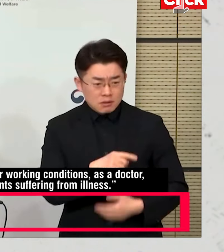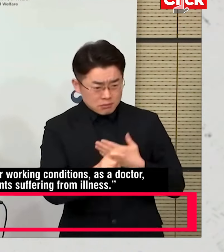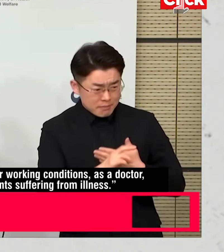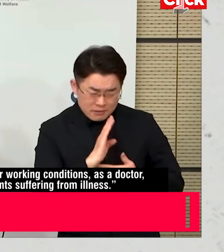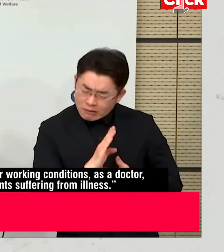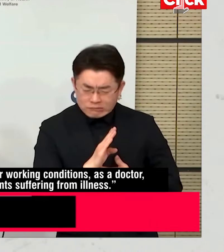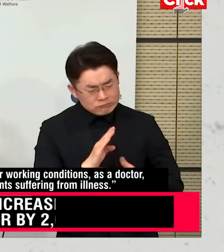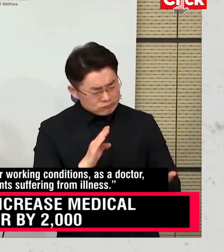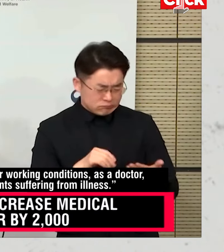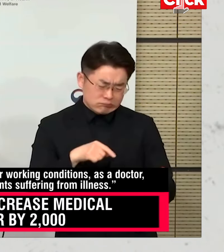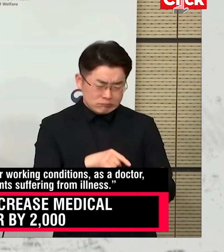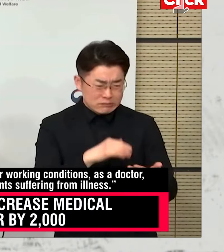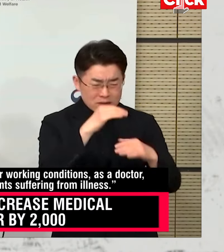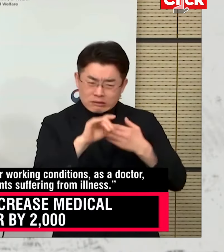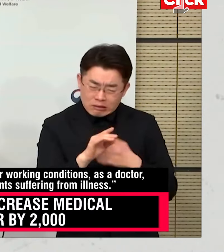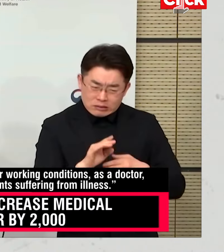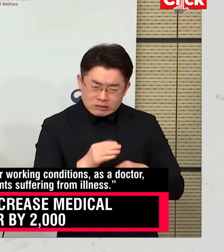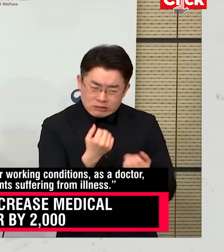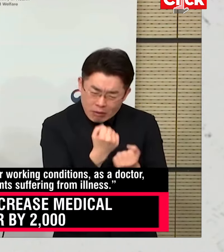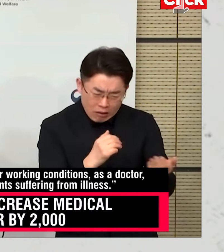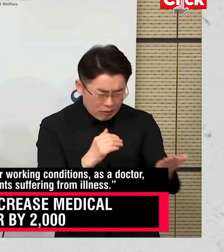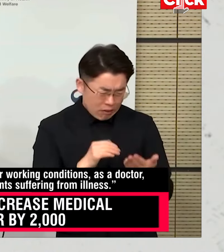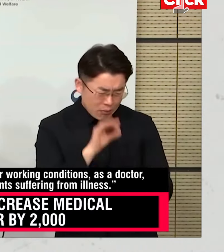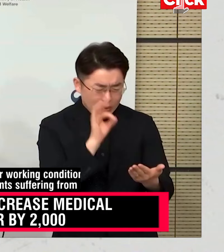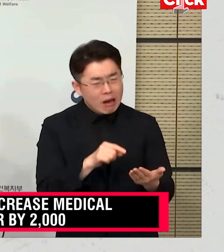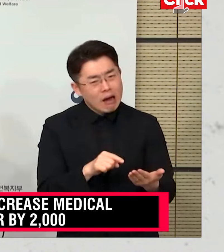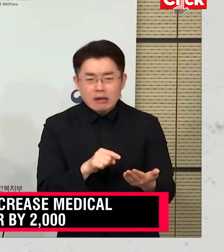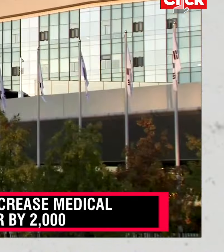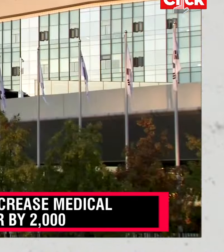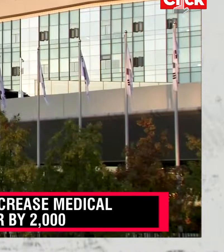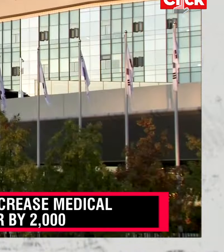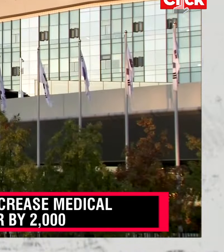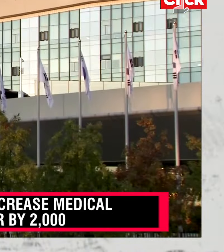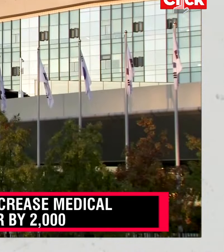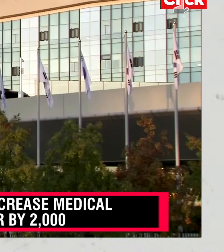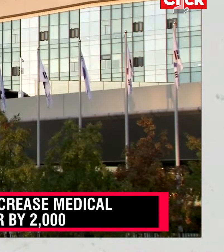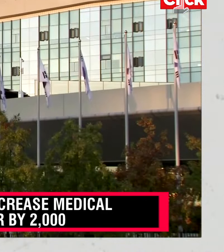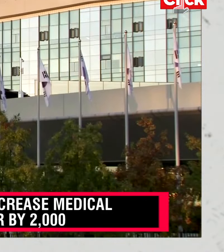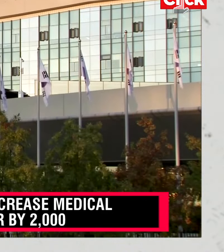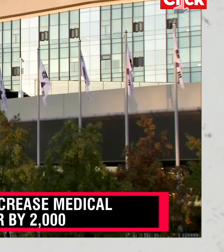않으면 납득이 안 되는 설명이면 이제 그 다음에 프로세스로 처분이 진행되는 겁니다.